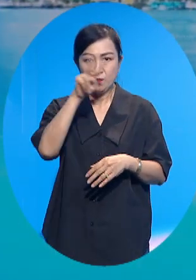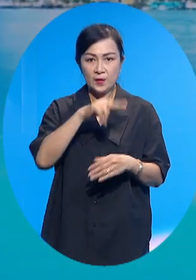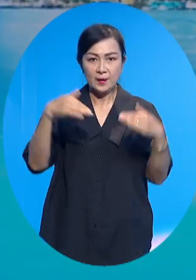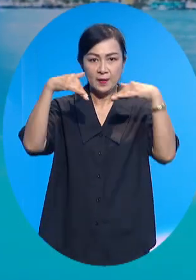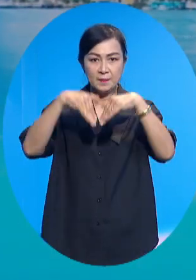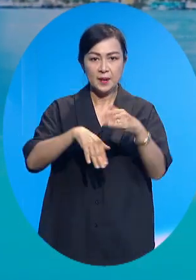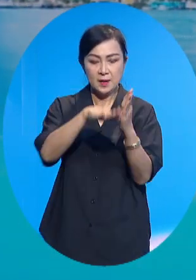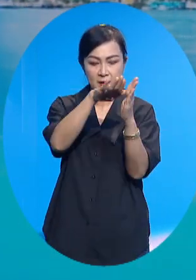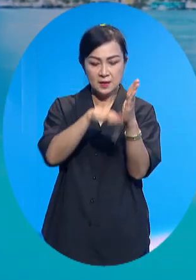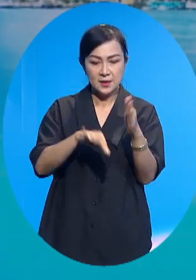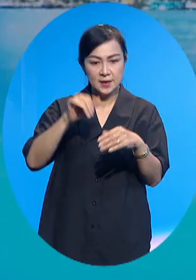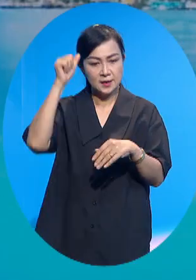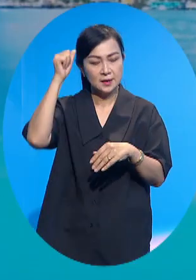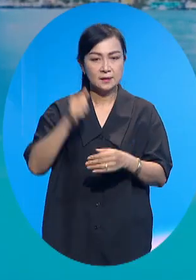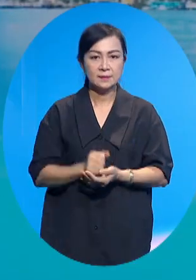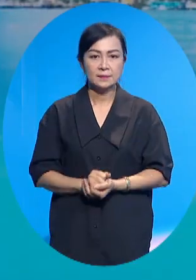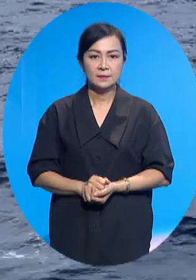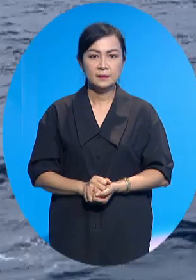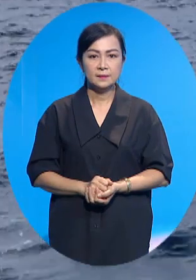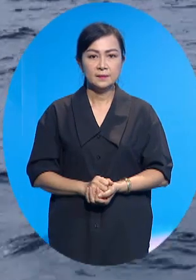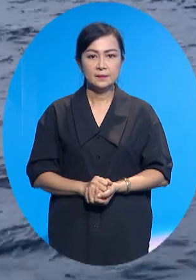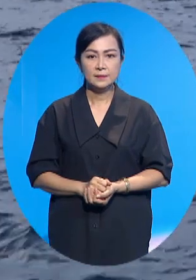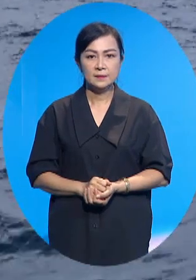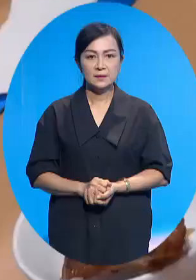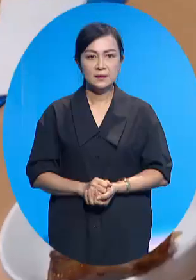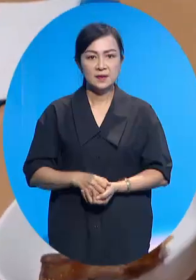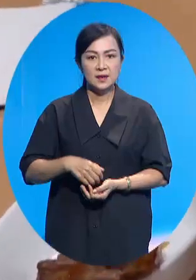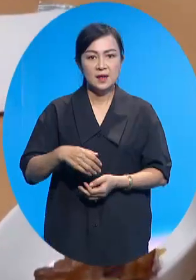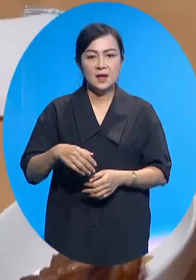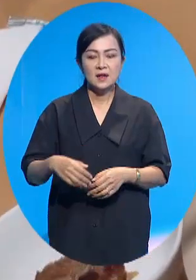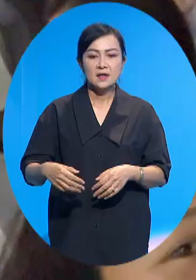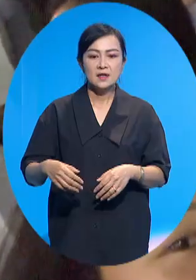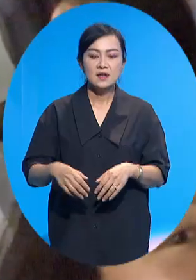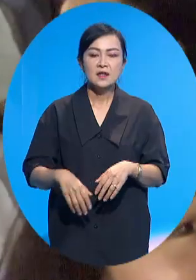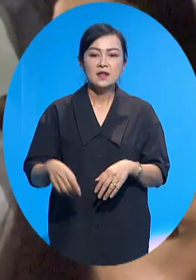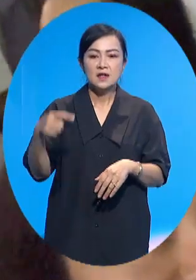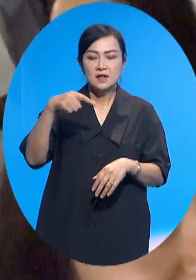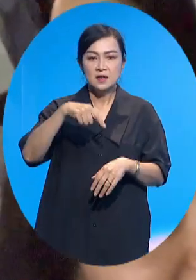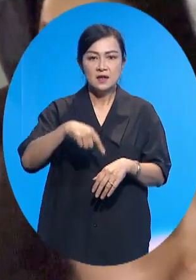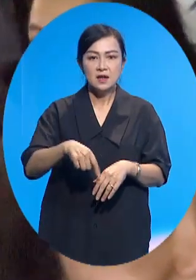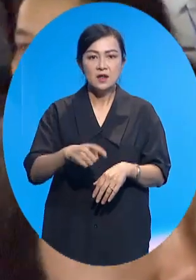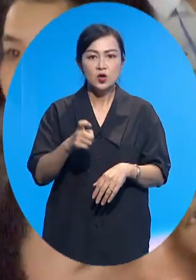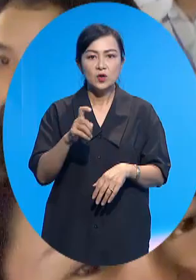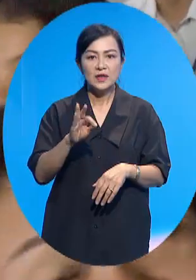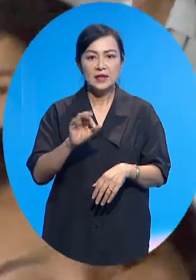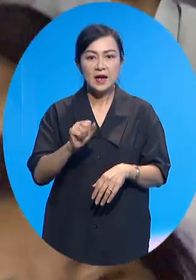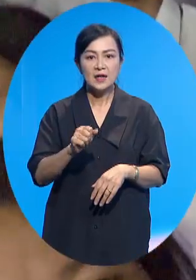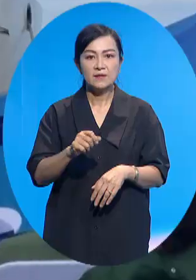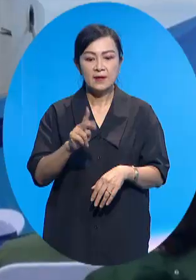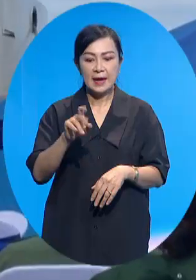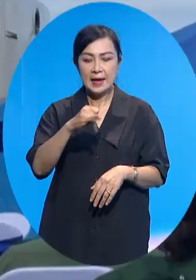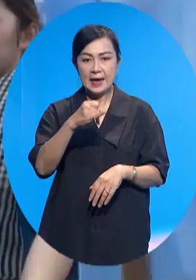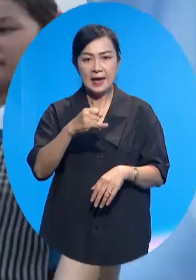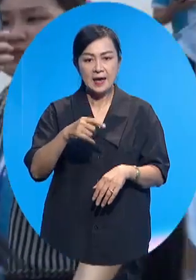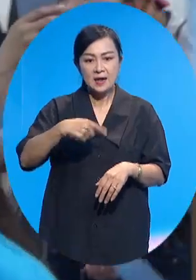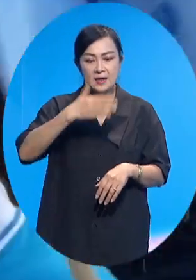đã cùng tham gia các hành trình ý nghĩa hãy trình đến quần đảo Trường Sa của Đoàn Thiên Ân và Đỗ Thị Hà là chuyến đi đặc biệt